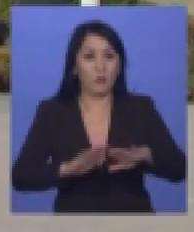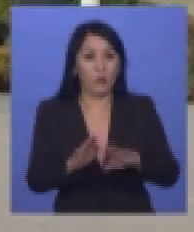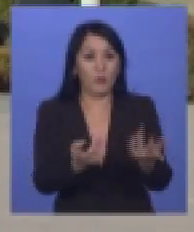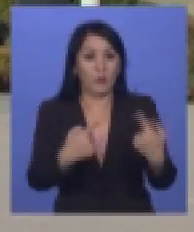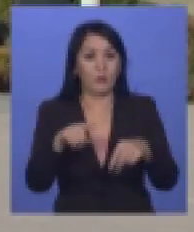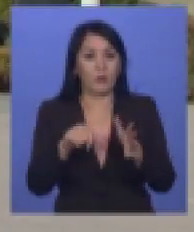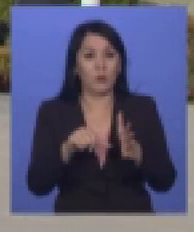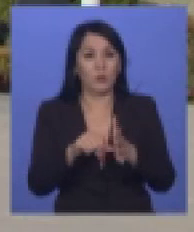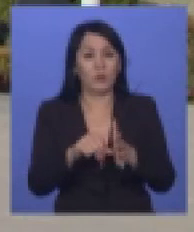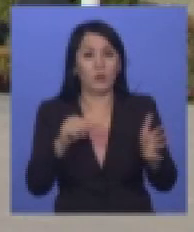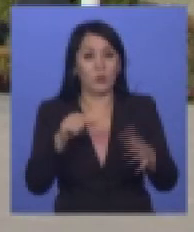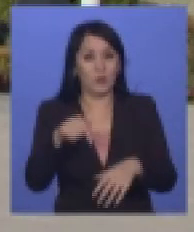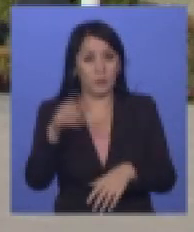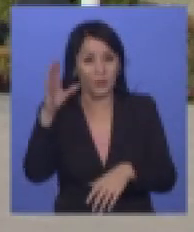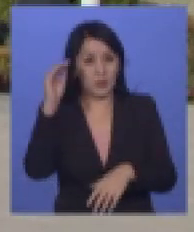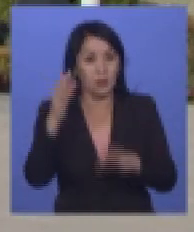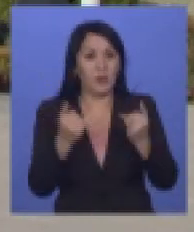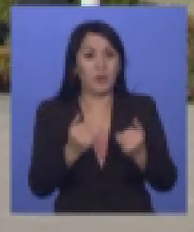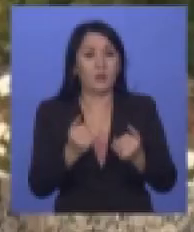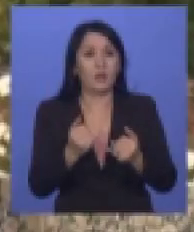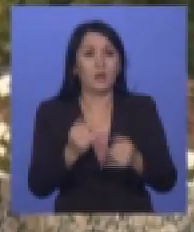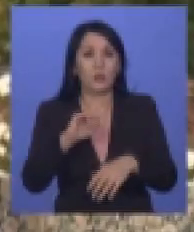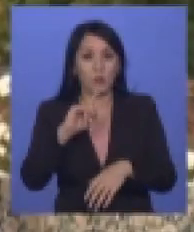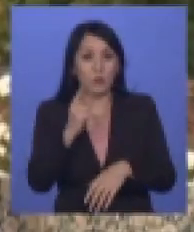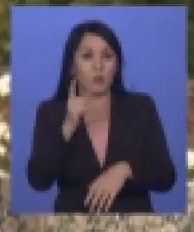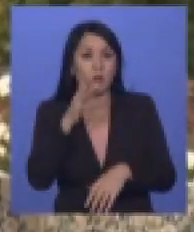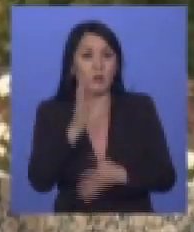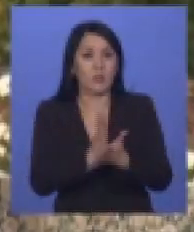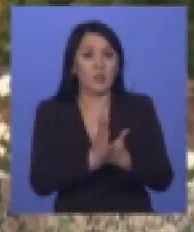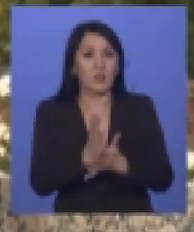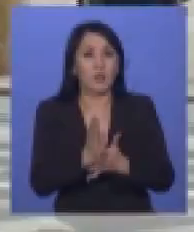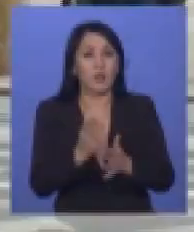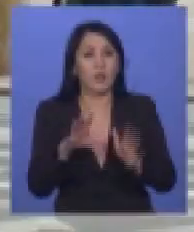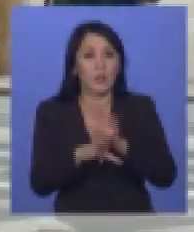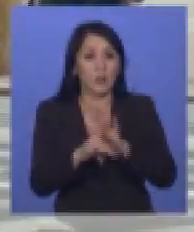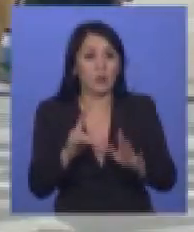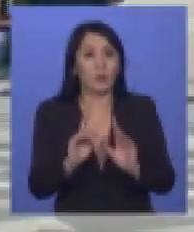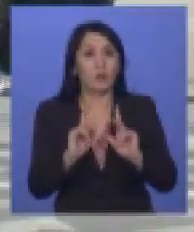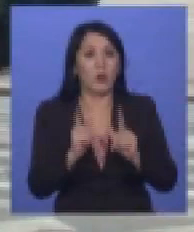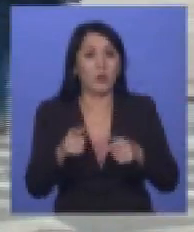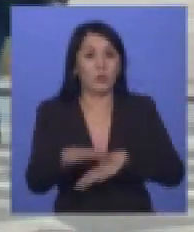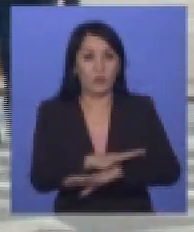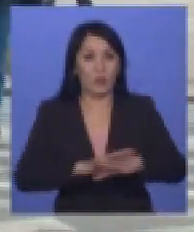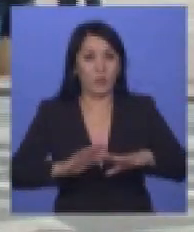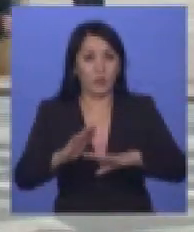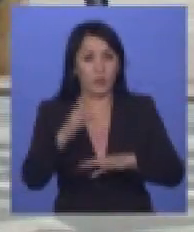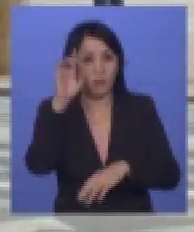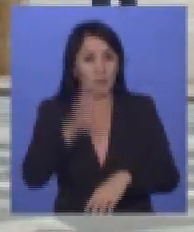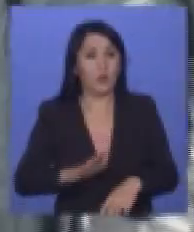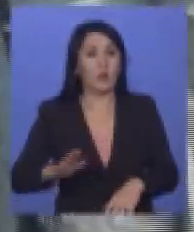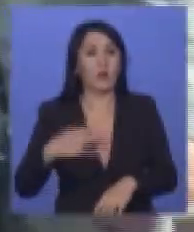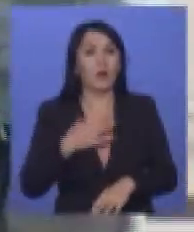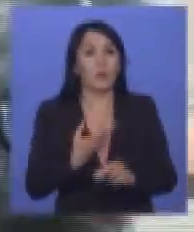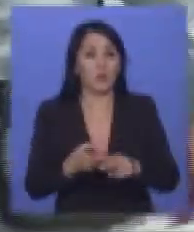саяси қоғамдық ұйымдардың өкілдері осындай пікірде. Қазіргі күрделі геосаяси жағдайда дұрыс таңдау жасау халық үшін де ел үшін де